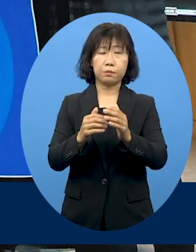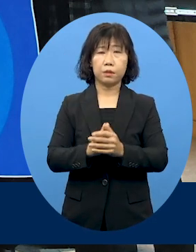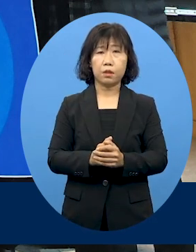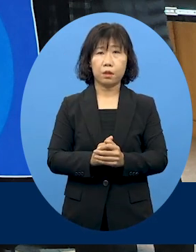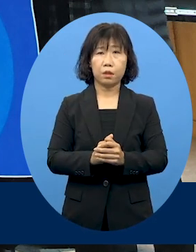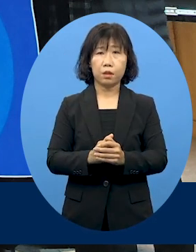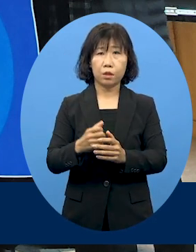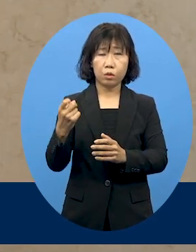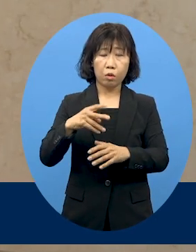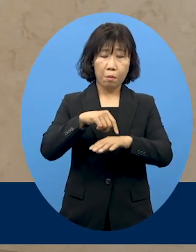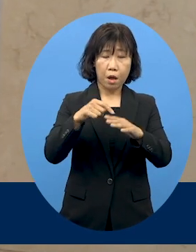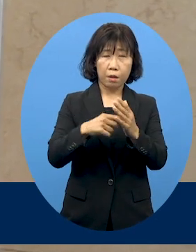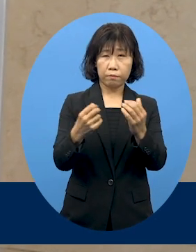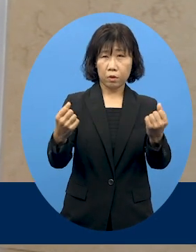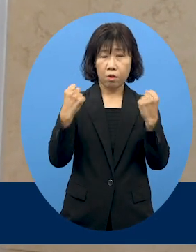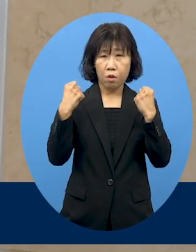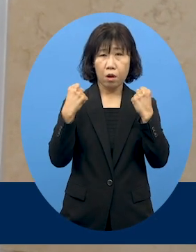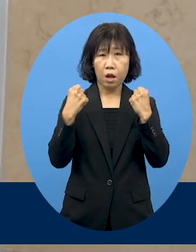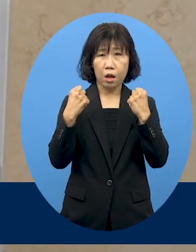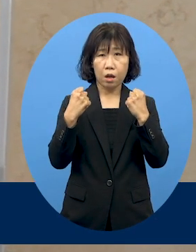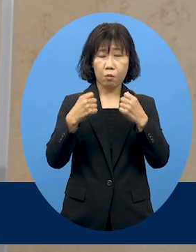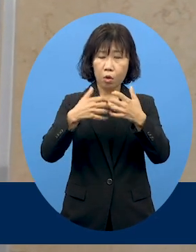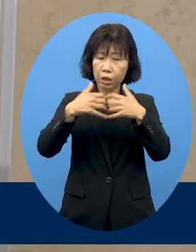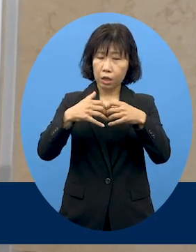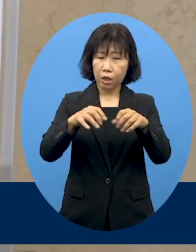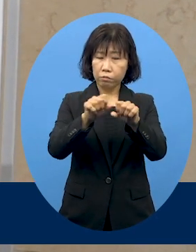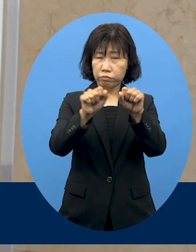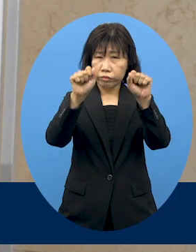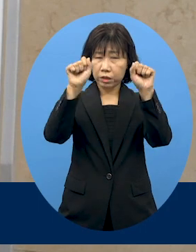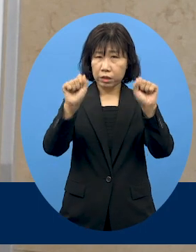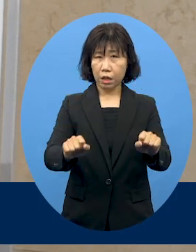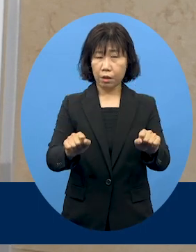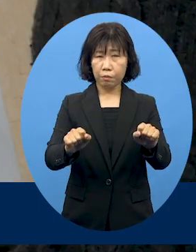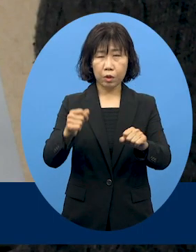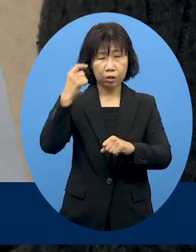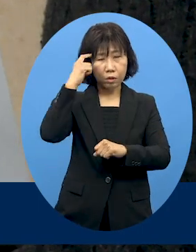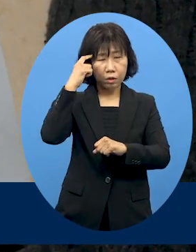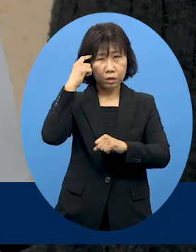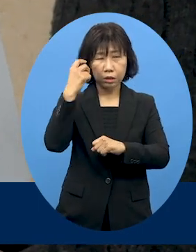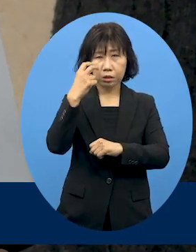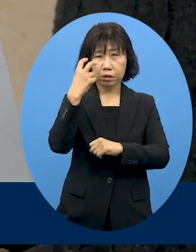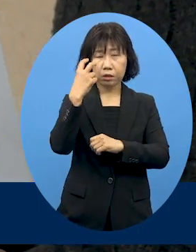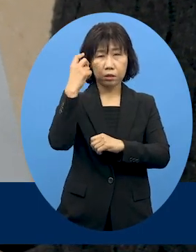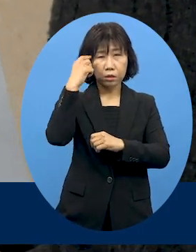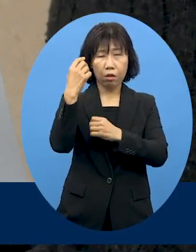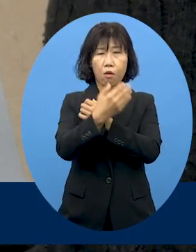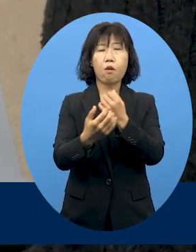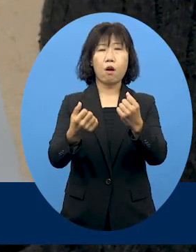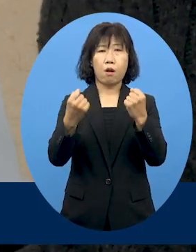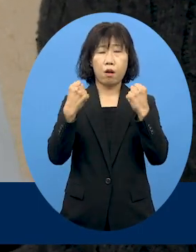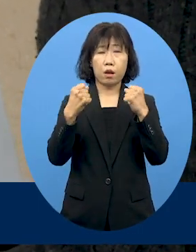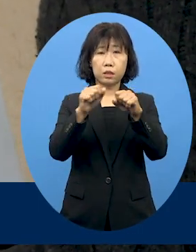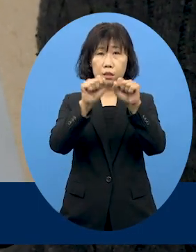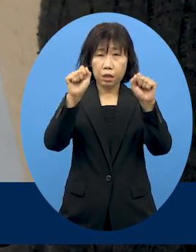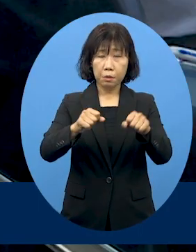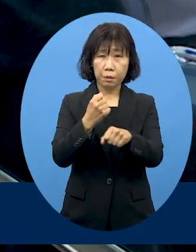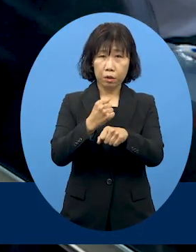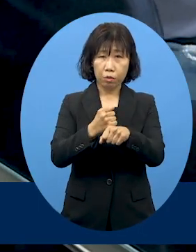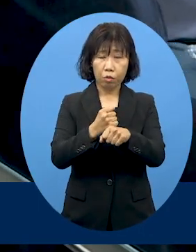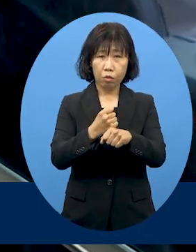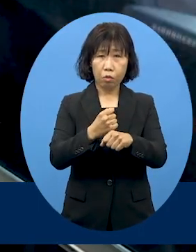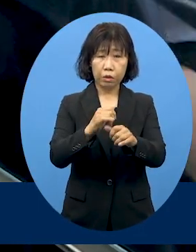개최했습니다 또한 마음건강 무인 검 진기를 통한 스마트 정신건강 검진 시스템을 구축하고